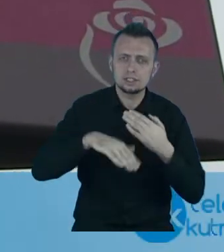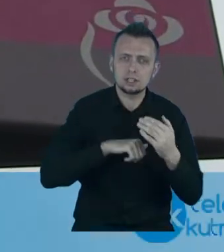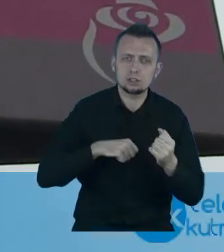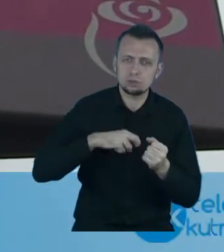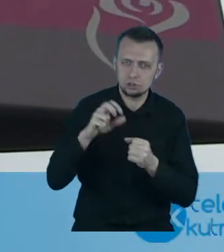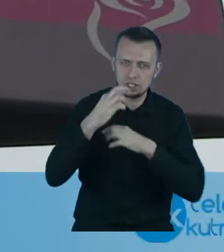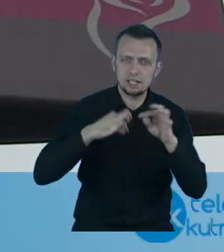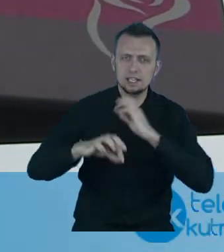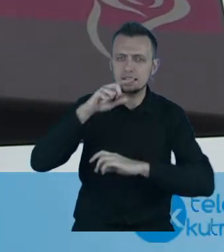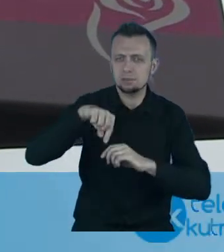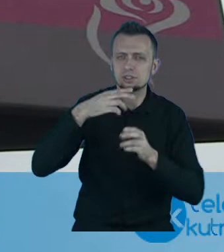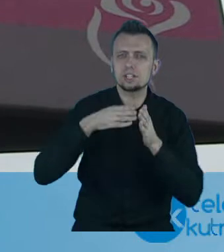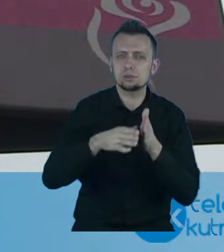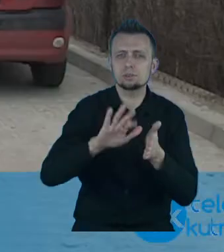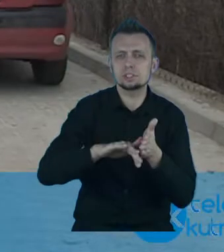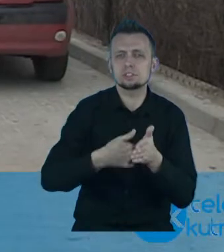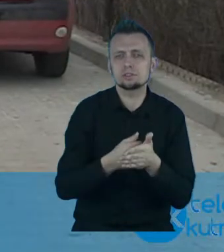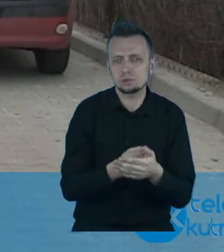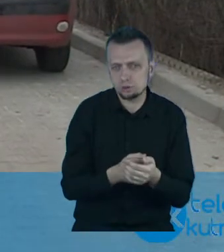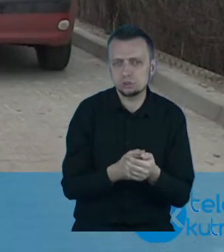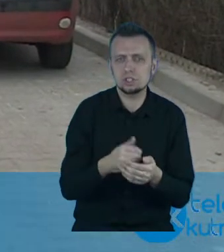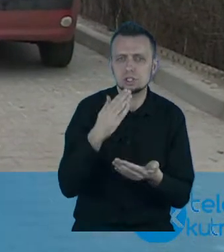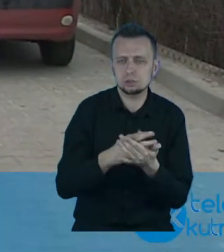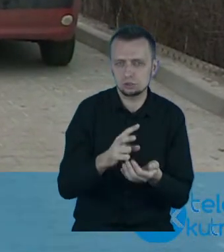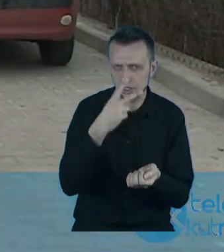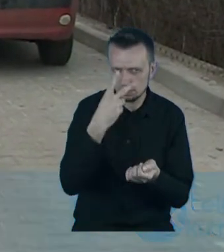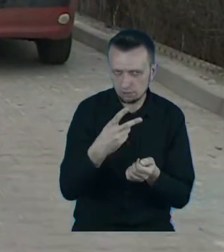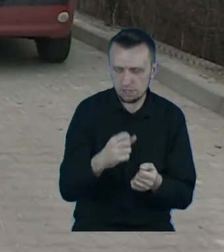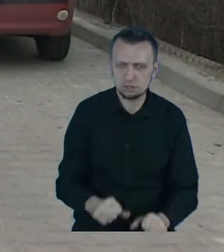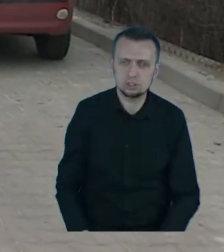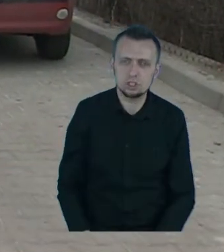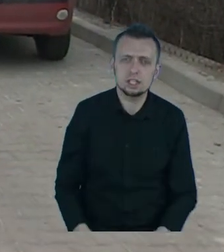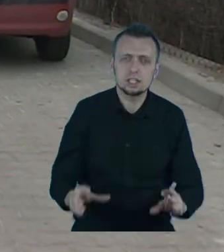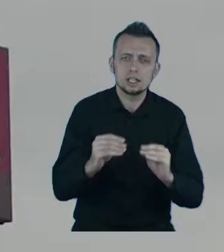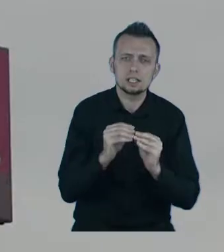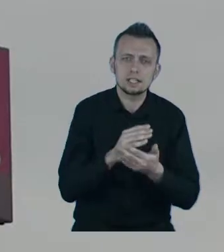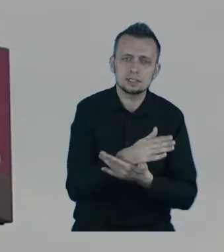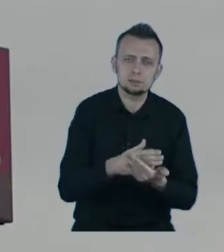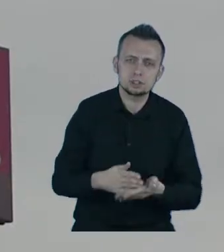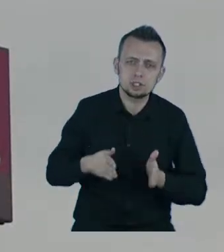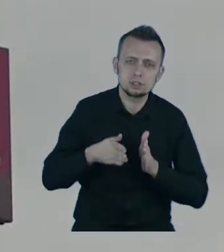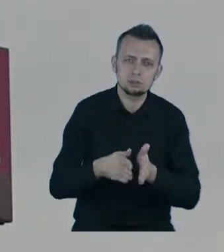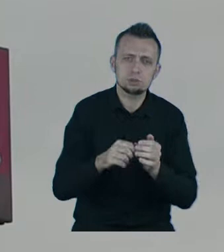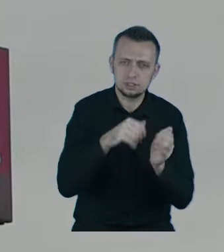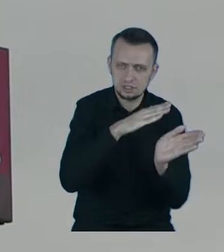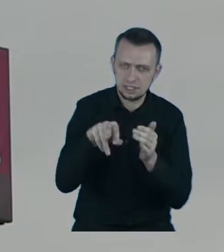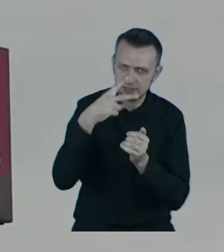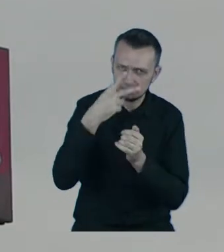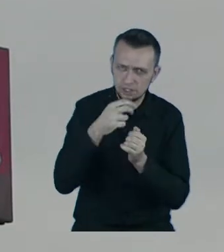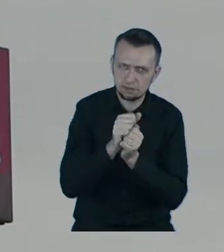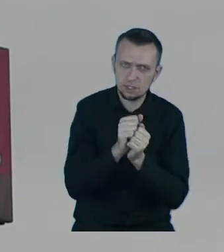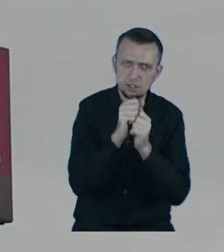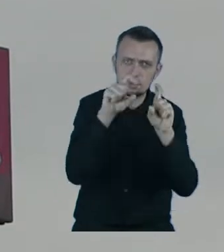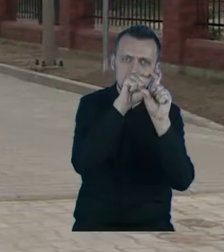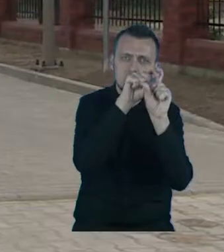czynności odbiorowe nowo wybudowanej ulicy Kukułczej wraz z częścią ulicy Jastrzębiej na osiedlu Dybów. Inwestycja ta